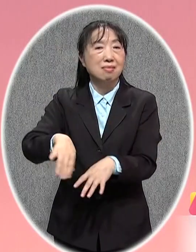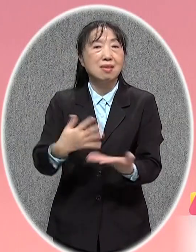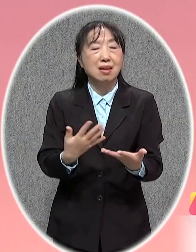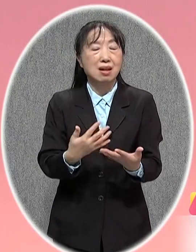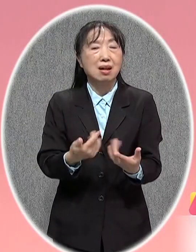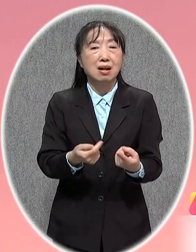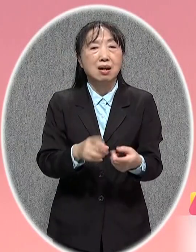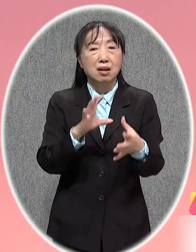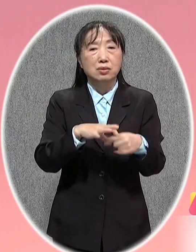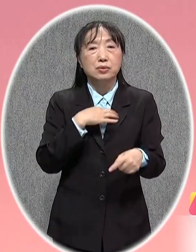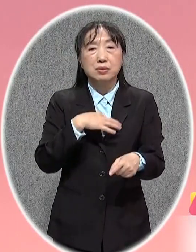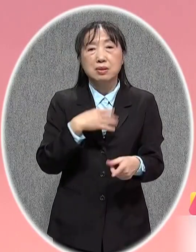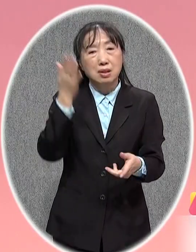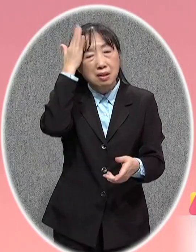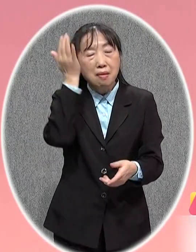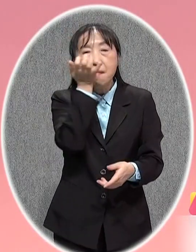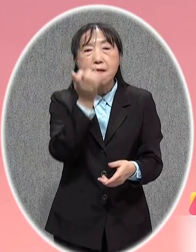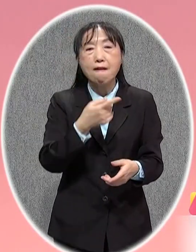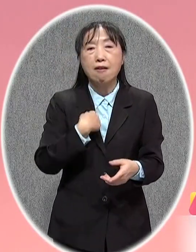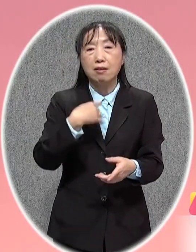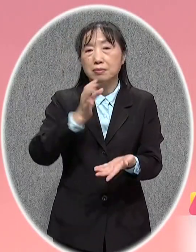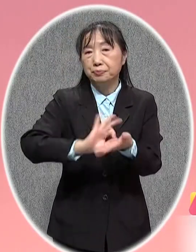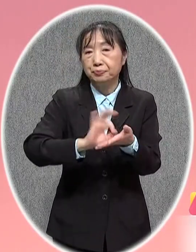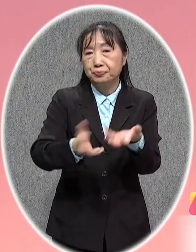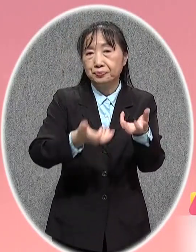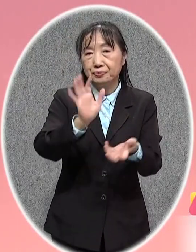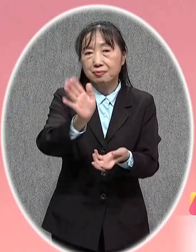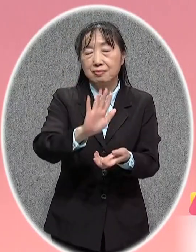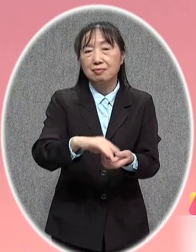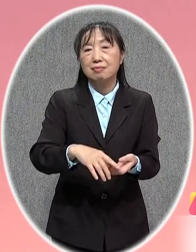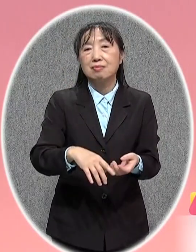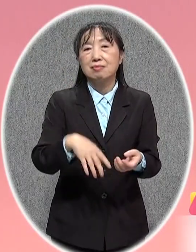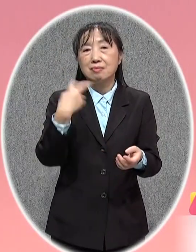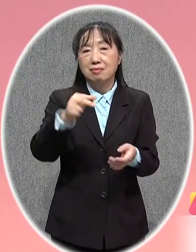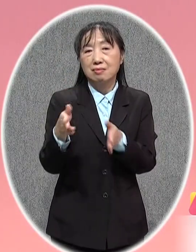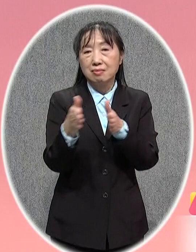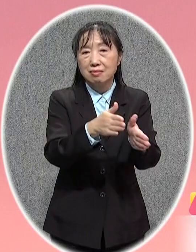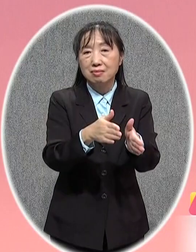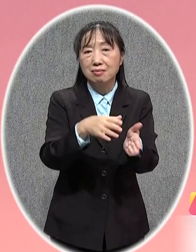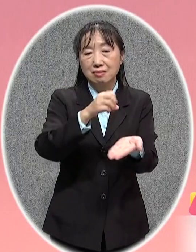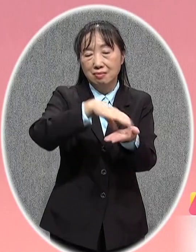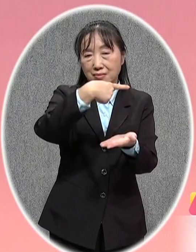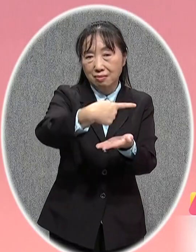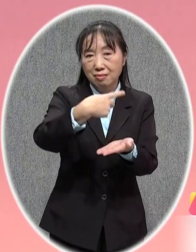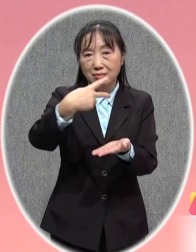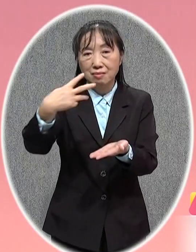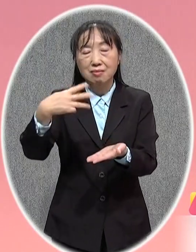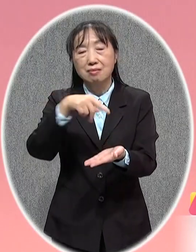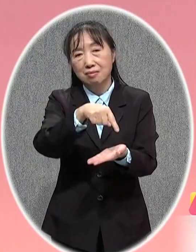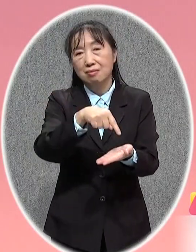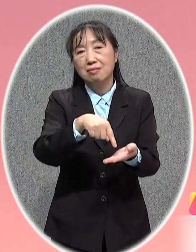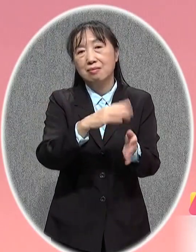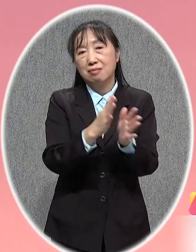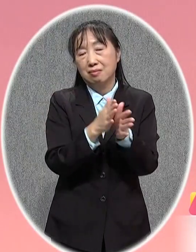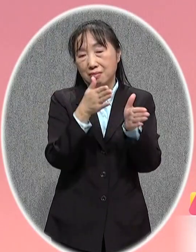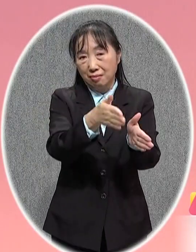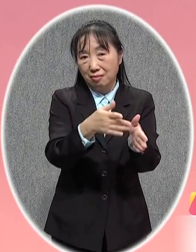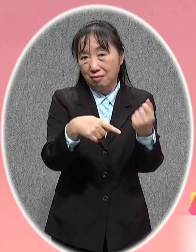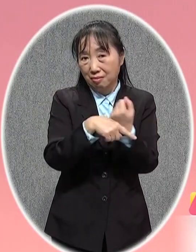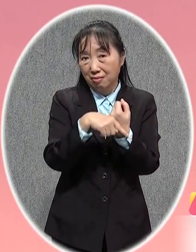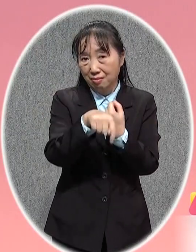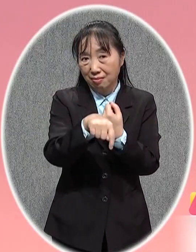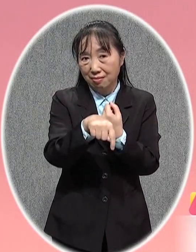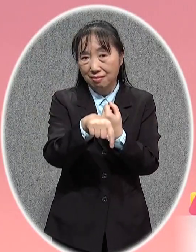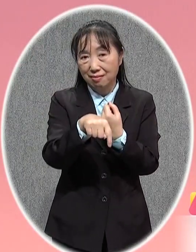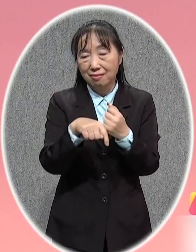生而可能考虑被迫考虑要延役这个核二、核三厂的时候呢，我们怎么